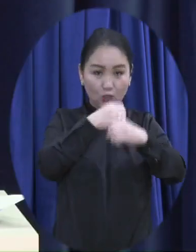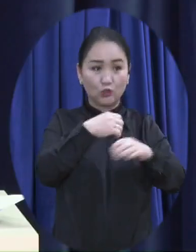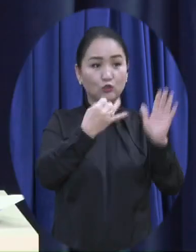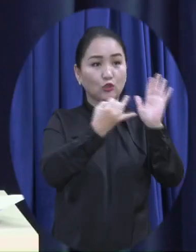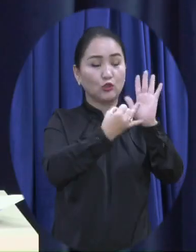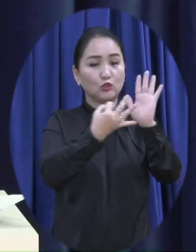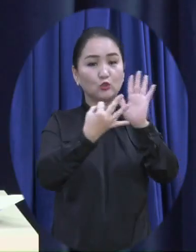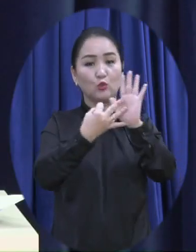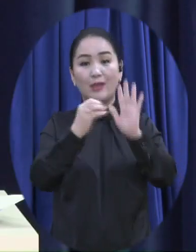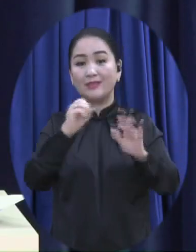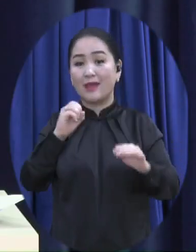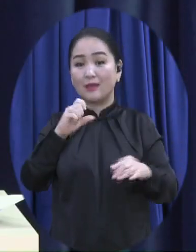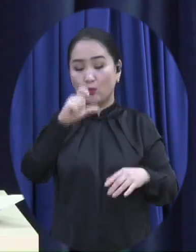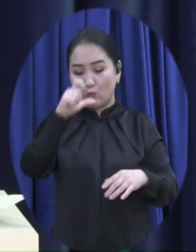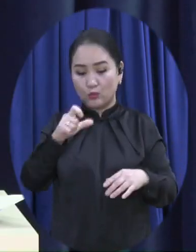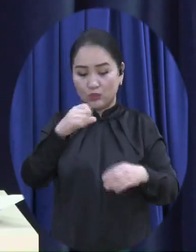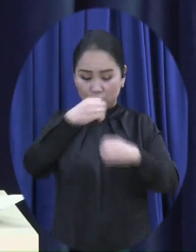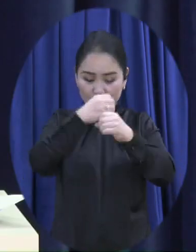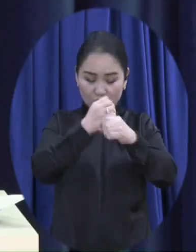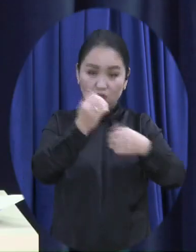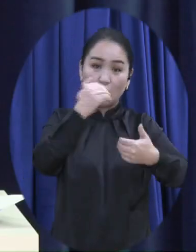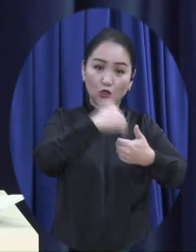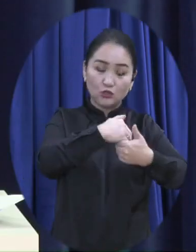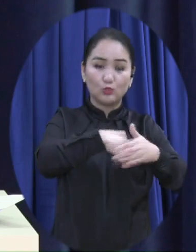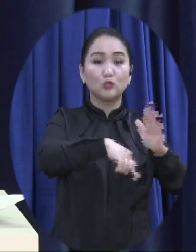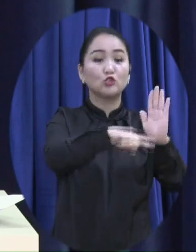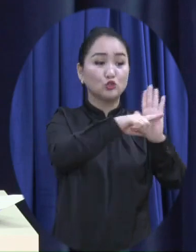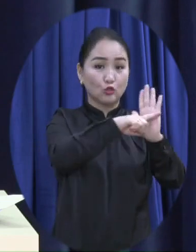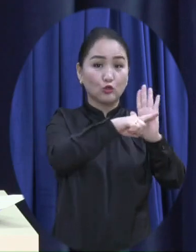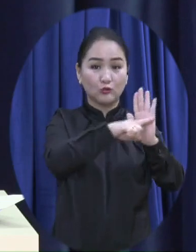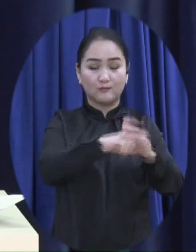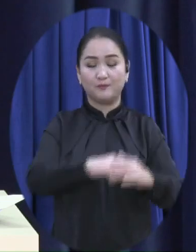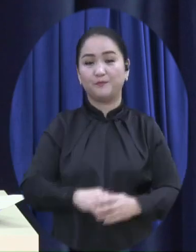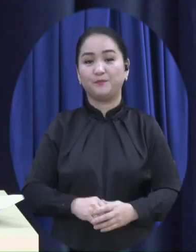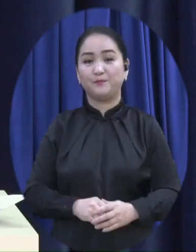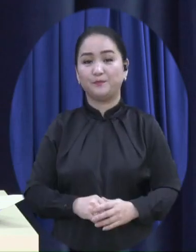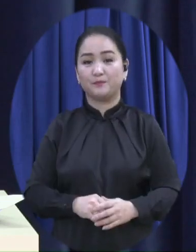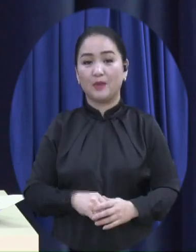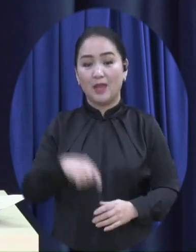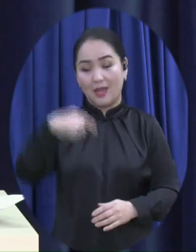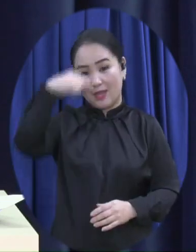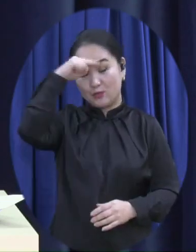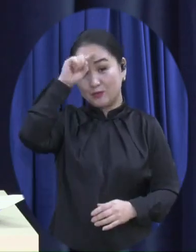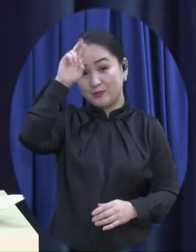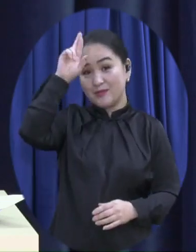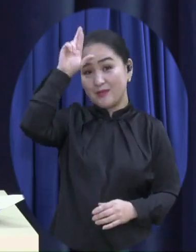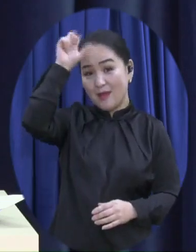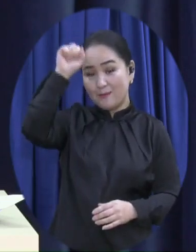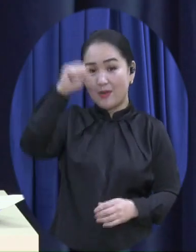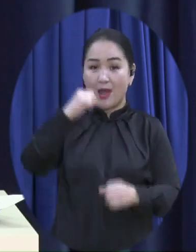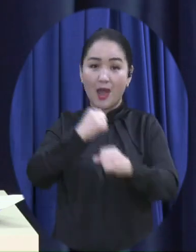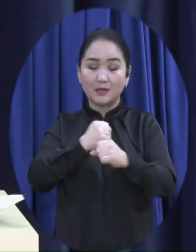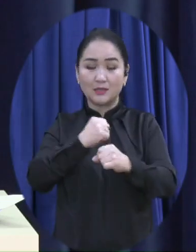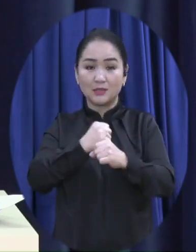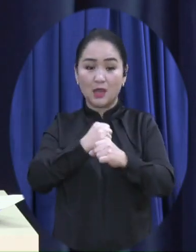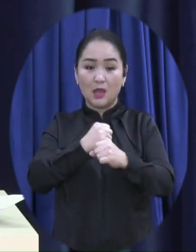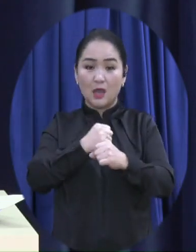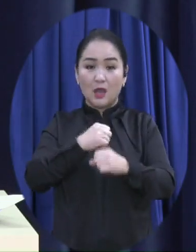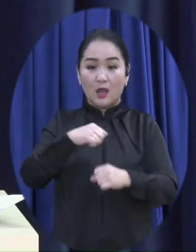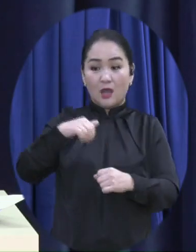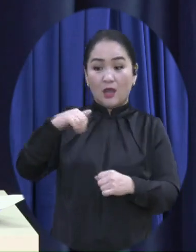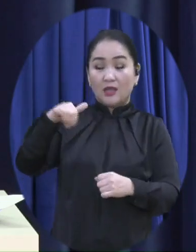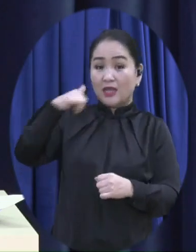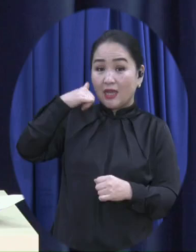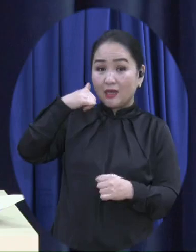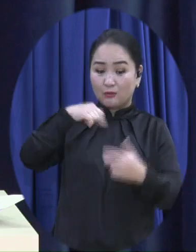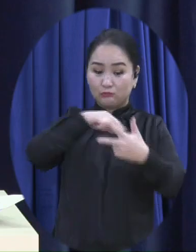шинжилгээ хийхэд коронавирус одоо илрээгүй байна. За ингээд эрүүл мэндийн яамны одоо ажиллаж байгаа тусгай дугаарын 3